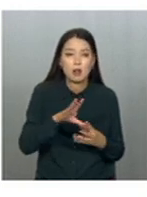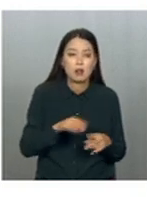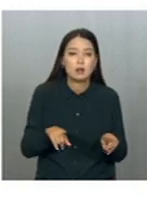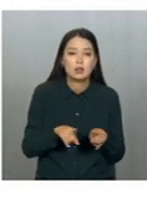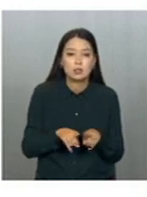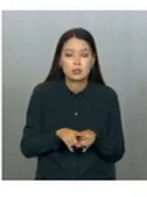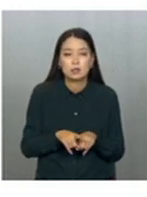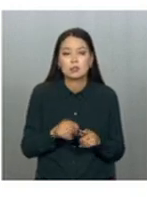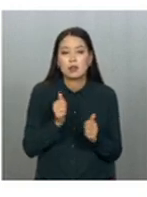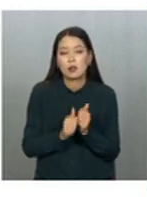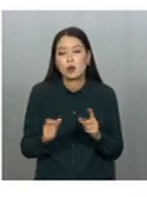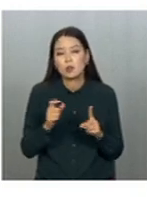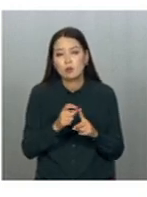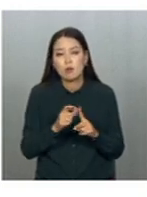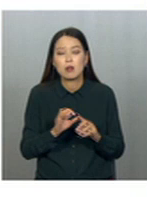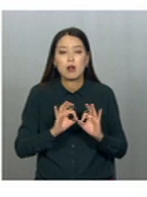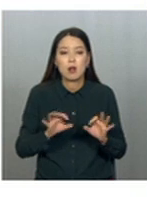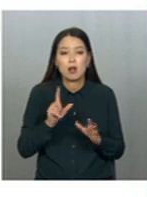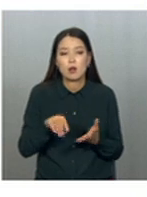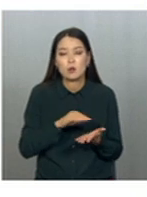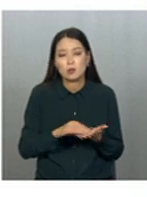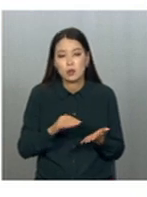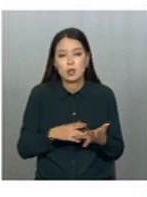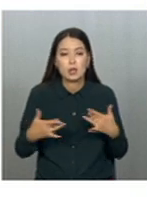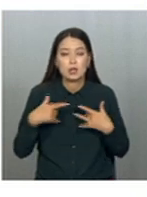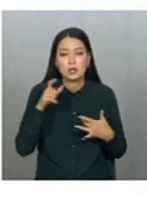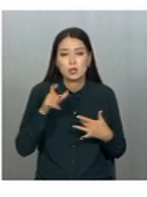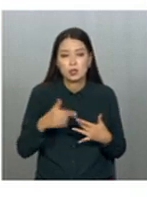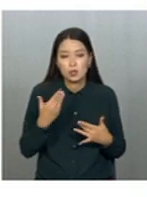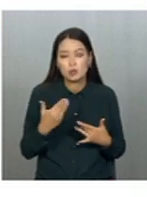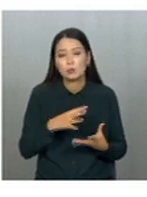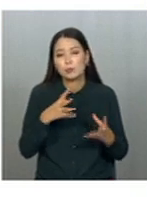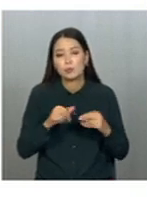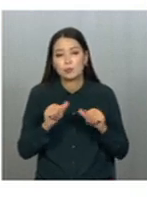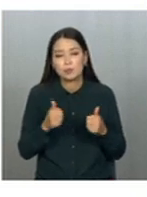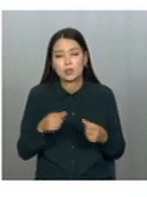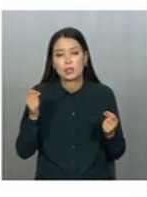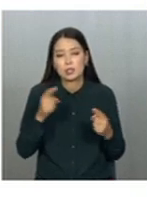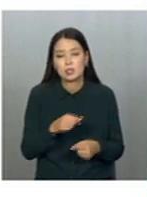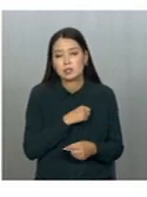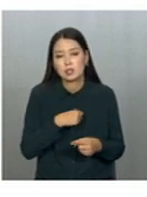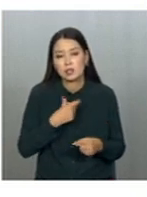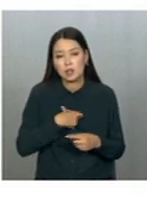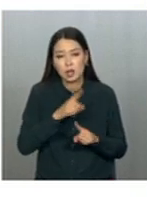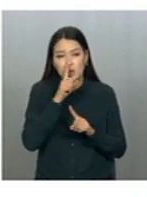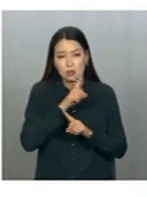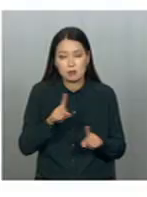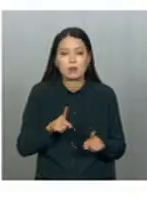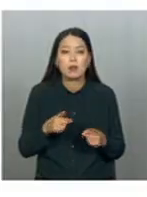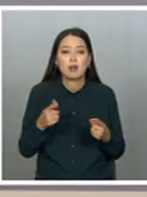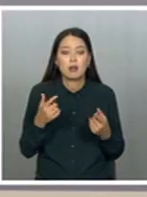сақ, әр сөзін бағамдап айтатын жазушының кейіпкерді сөйлету стиліне тән өзіндік ерекшелігін